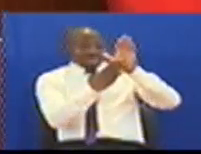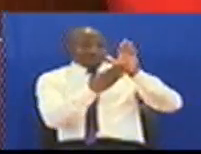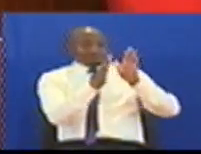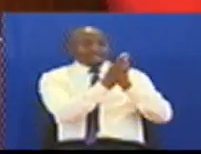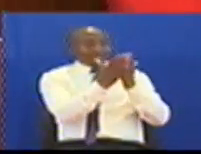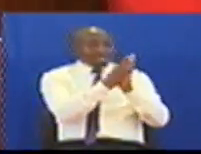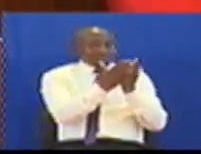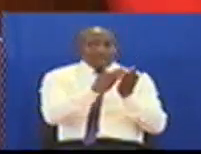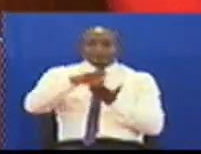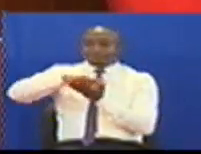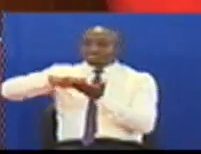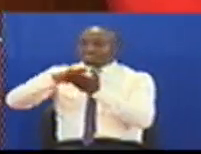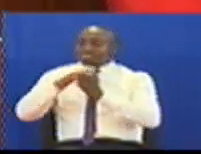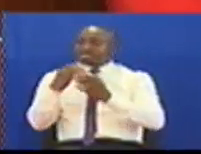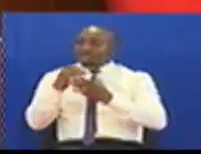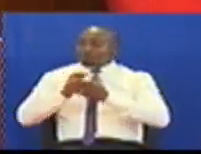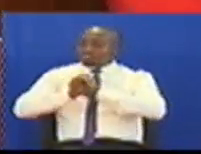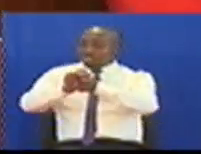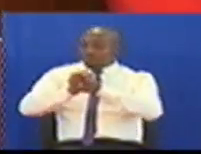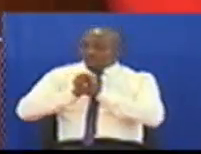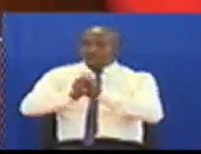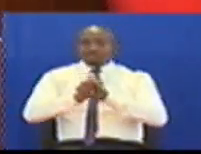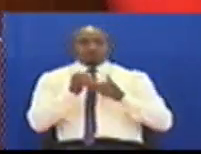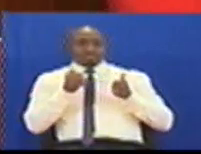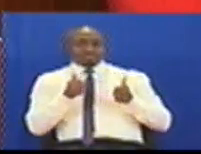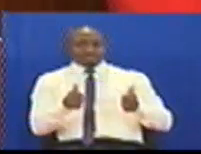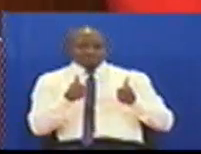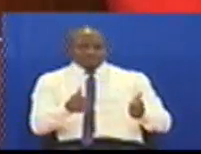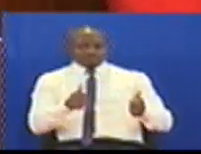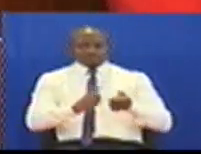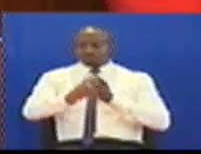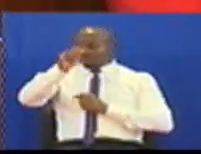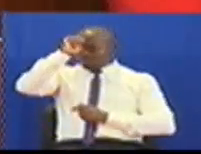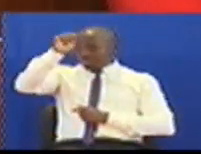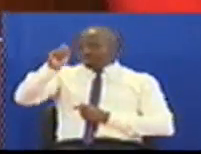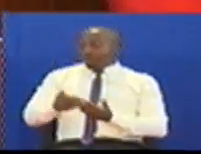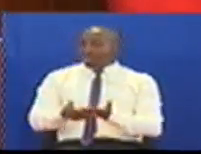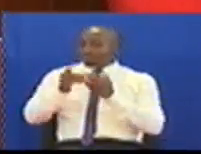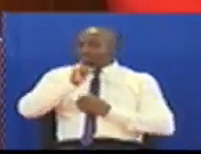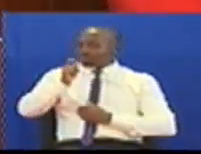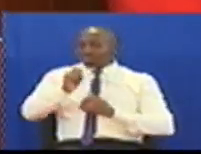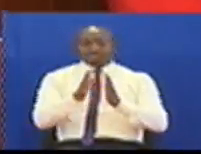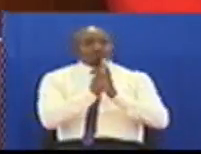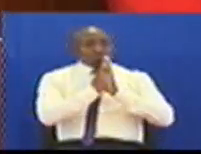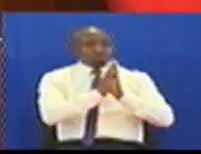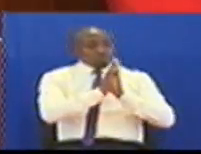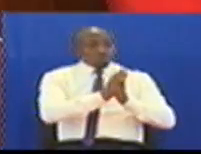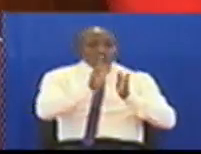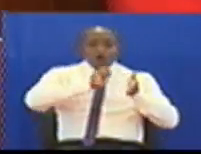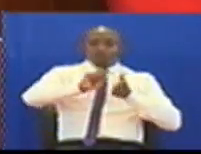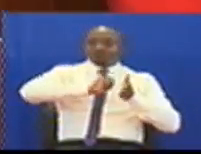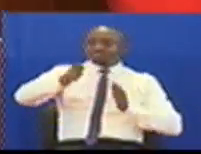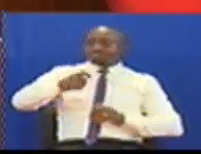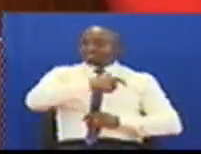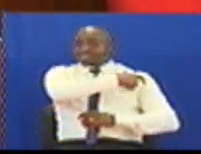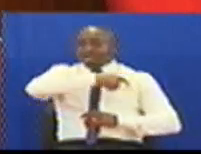ya ujamaa na kujitegemea. Mheshimiwa Naibu Spika, nitoe pongezi na shukrani sana kwa ofisi ya Rais TAMISEMI.